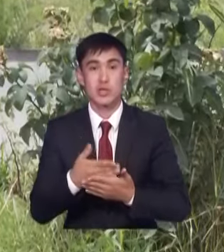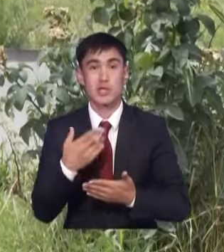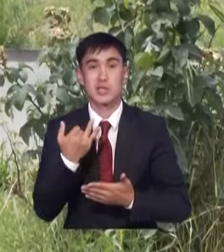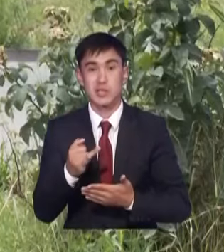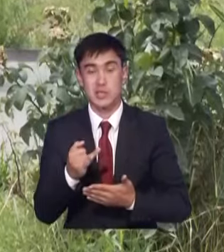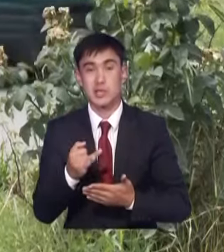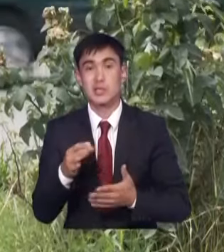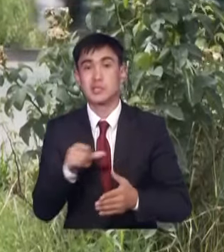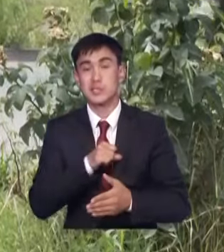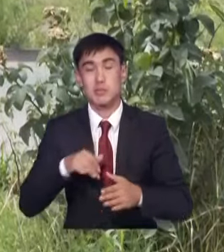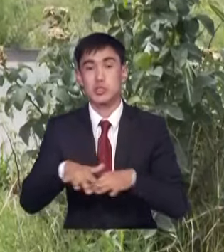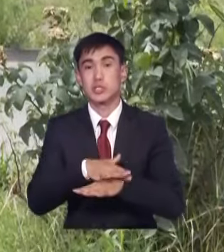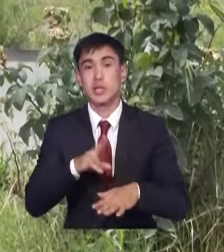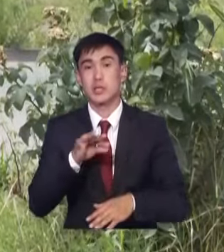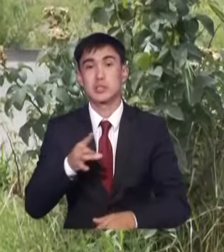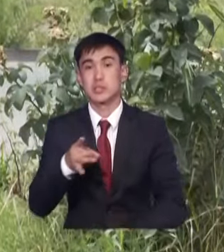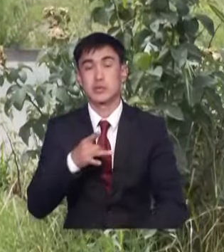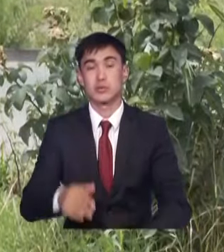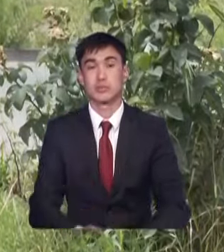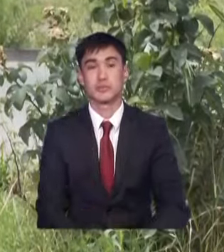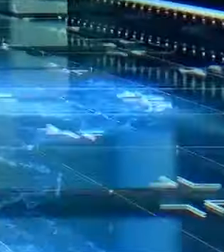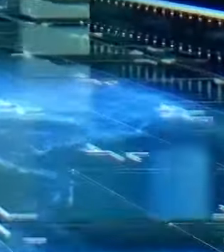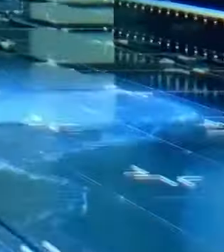непосредственно сами жители карасайского